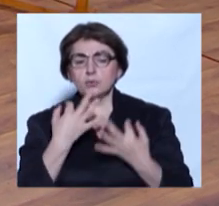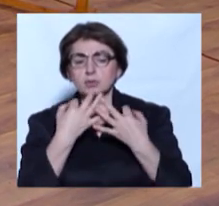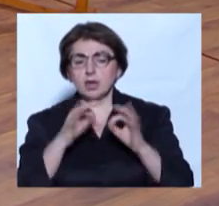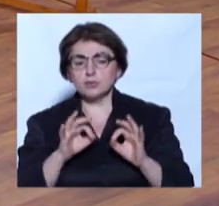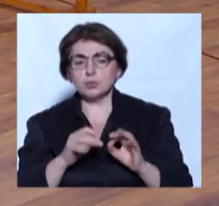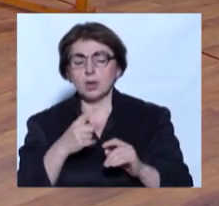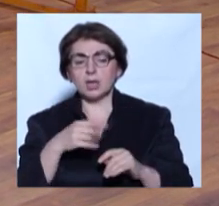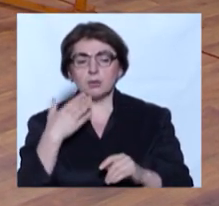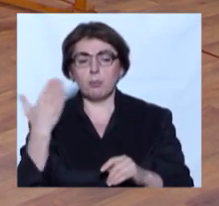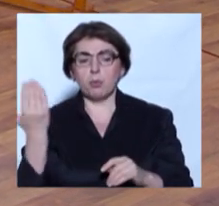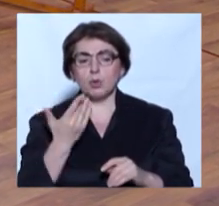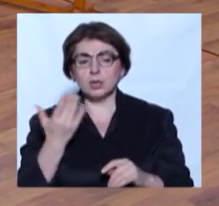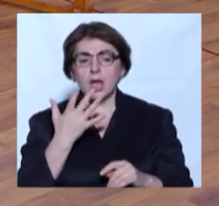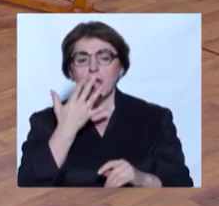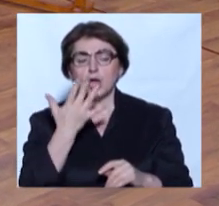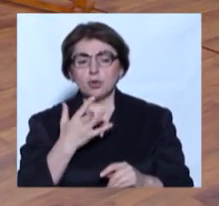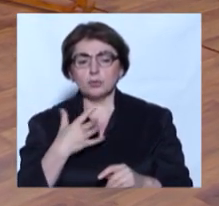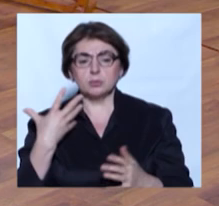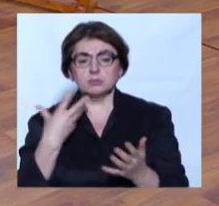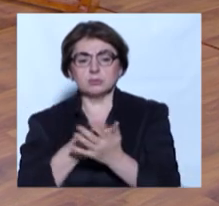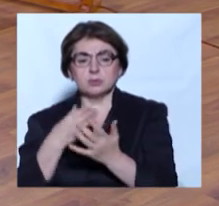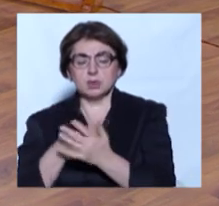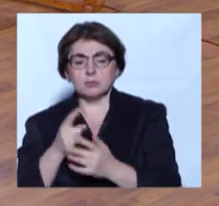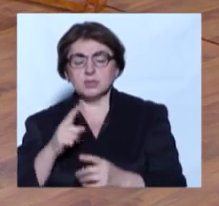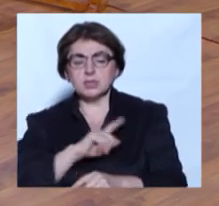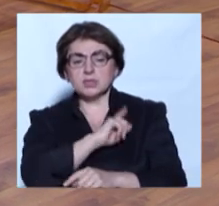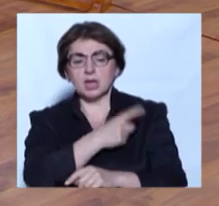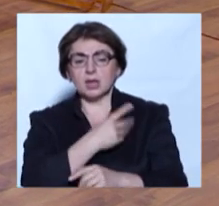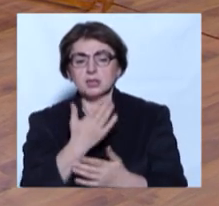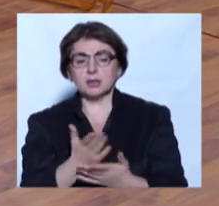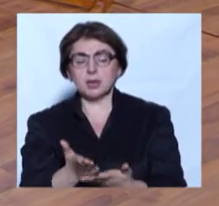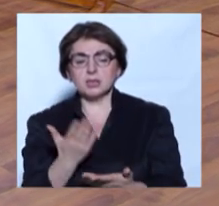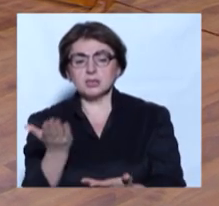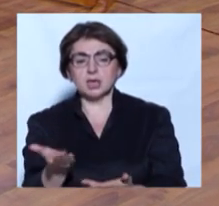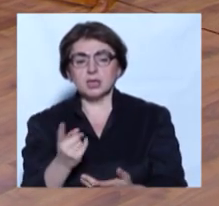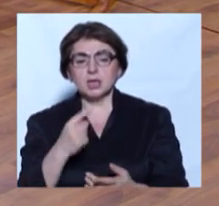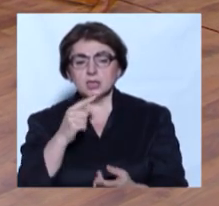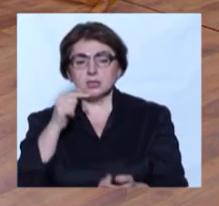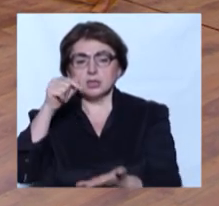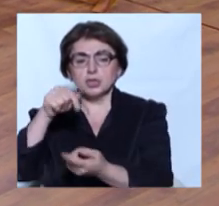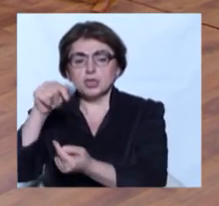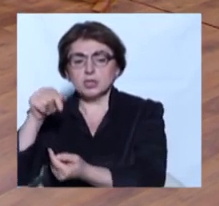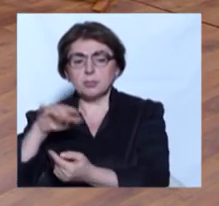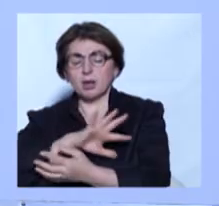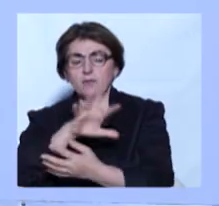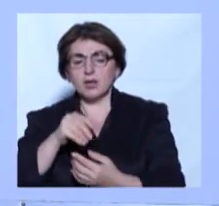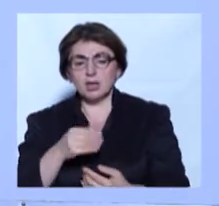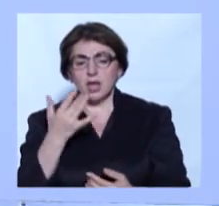ეროვნულ პოლიტიკას, ეროვნულ თვითმყოფადობას და სწორედ მისი ძალიან ძლიერი მხარე გახლავთ ის, რომ ის ერგება ქვეყნის